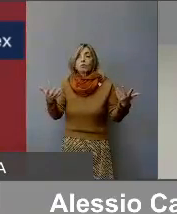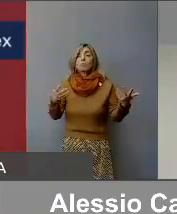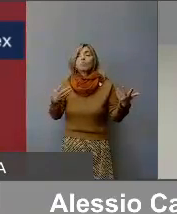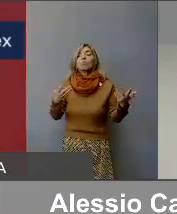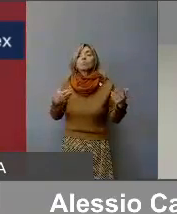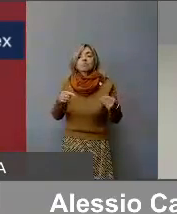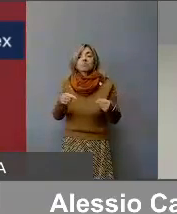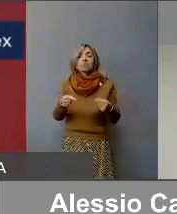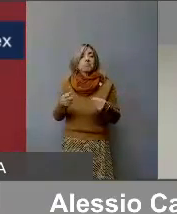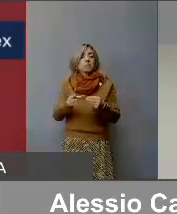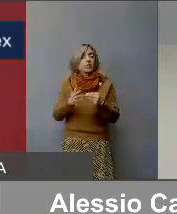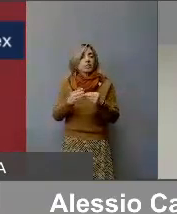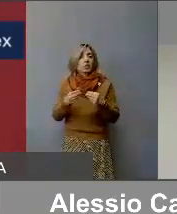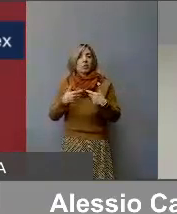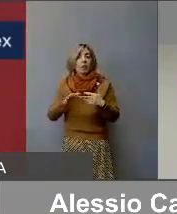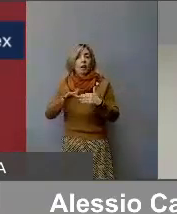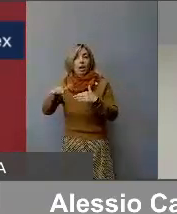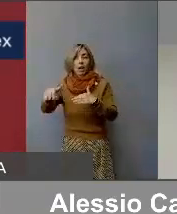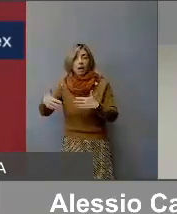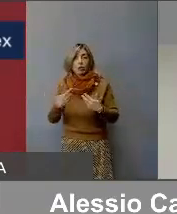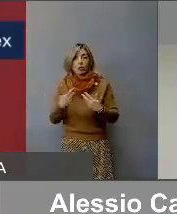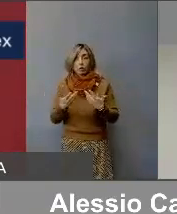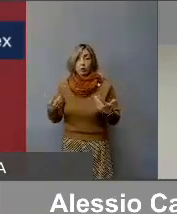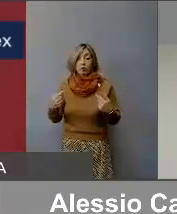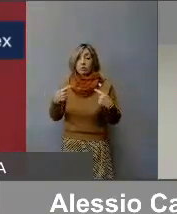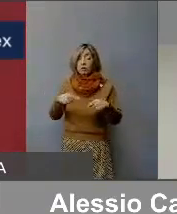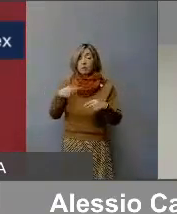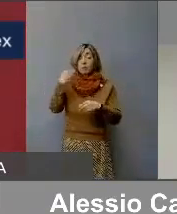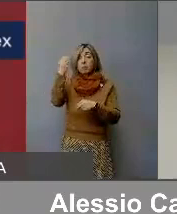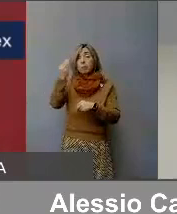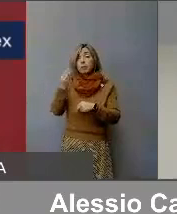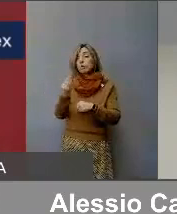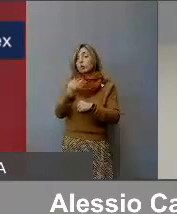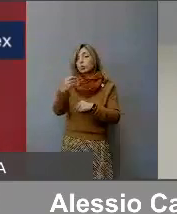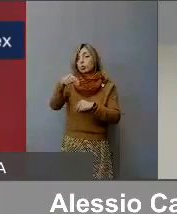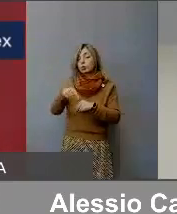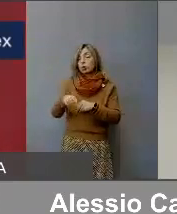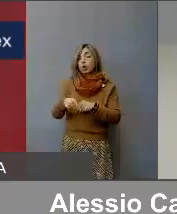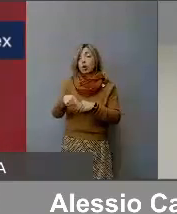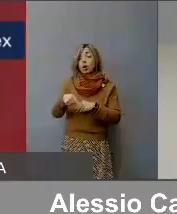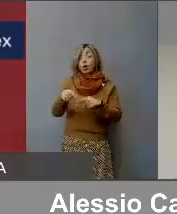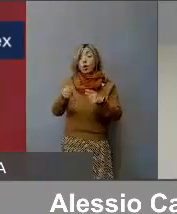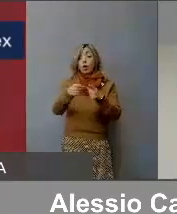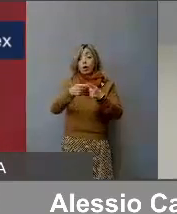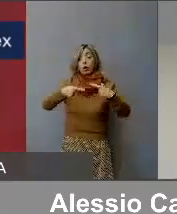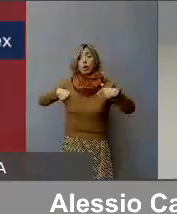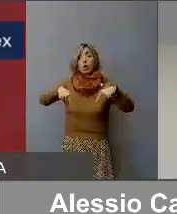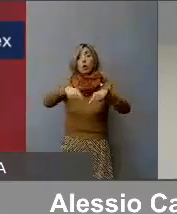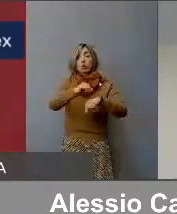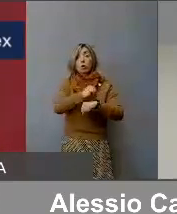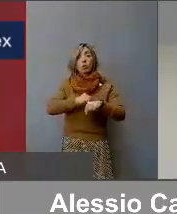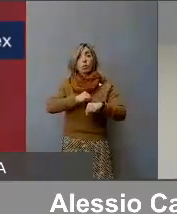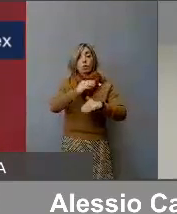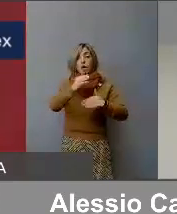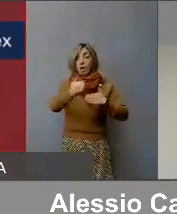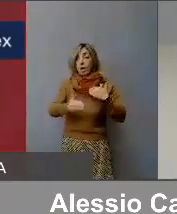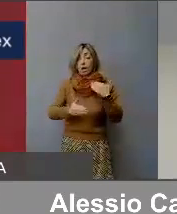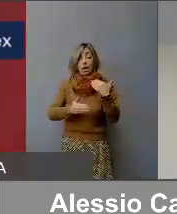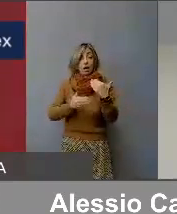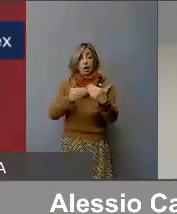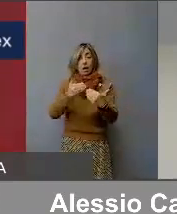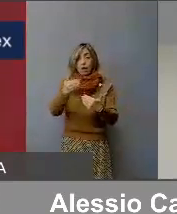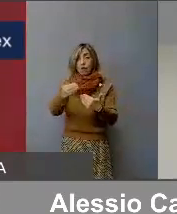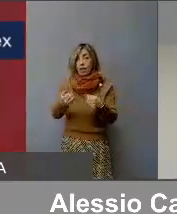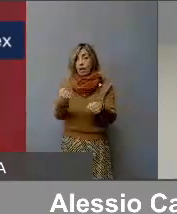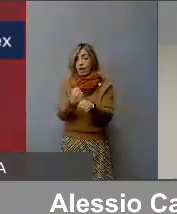commissione e quindi ritengo opportuno che oggi consiglio comunale vado avanti con questi